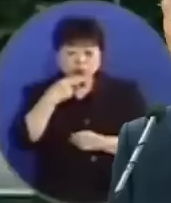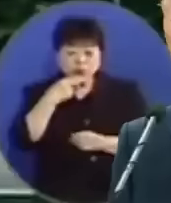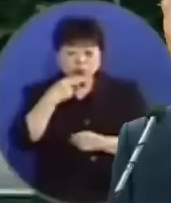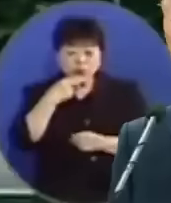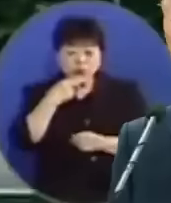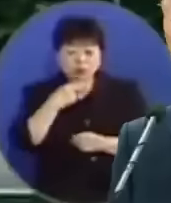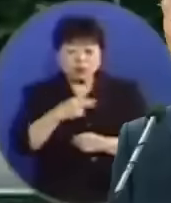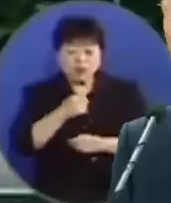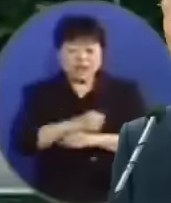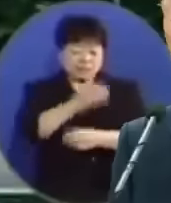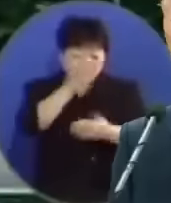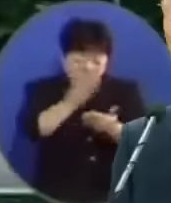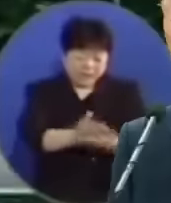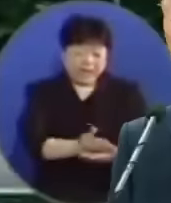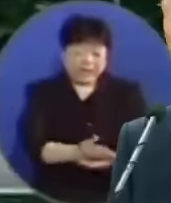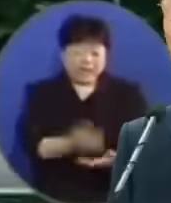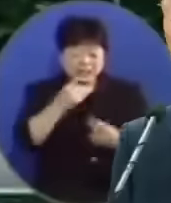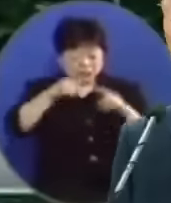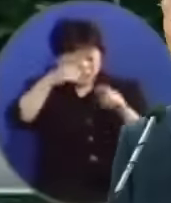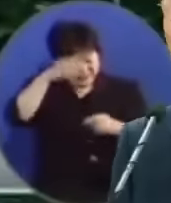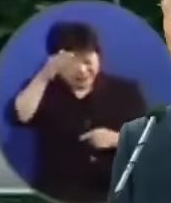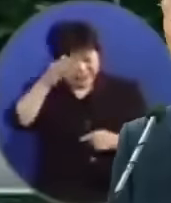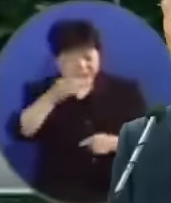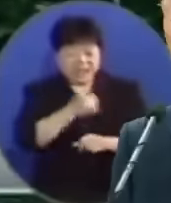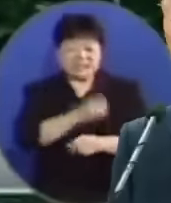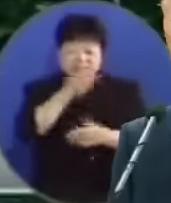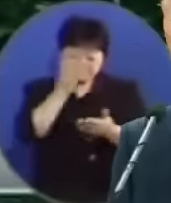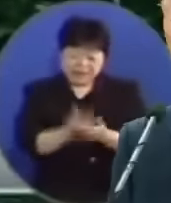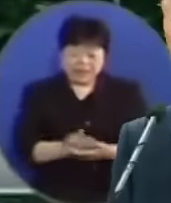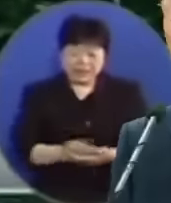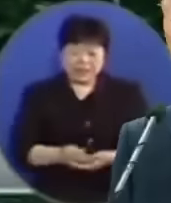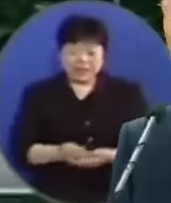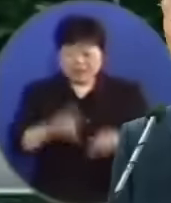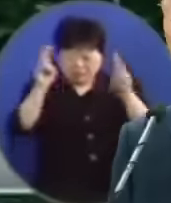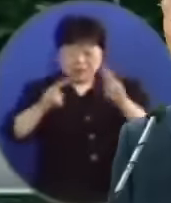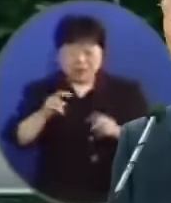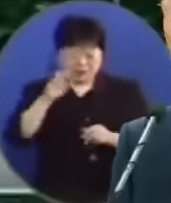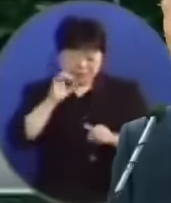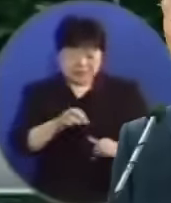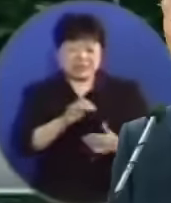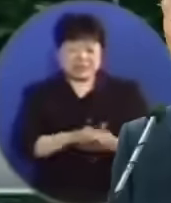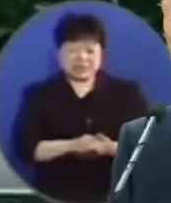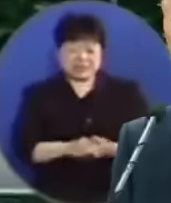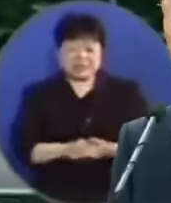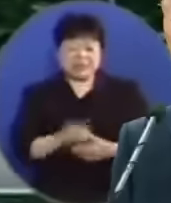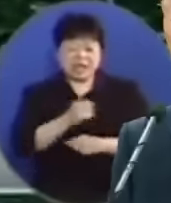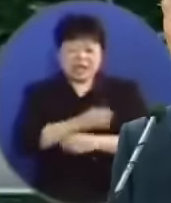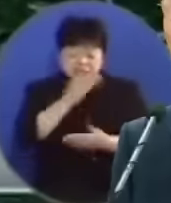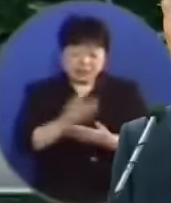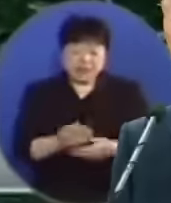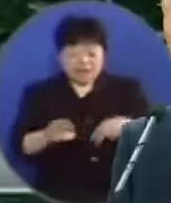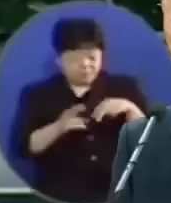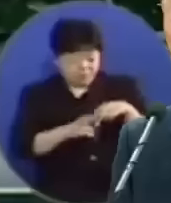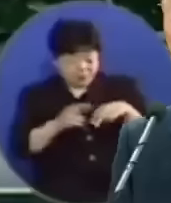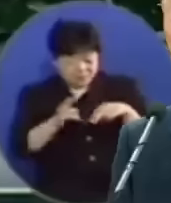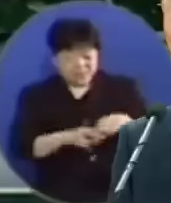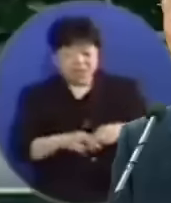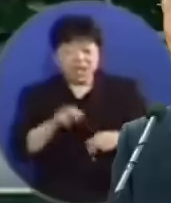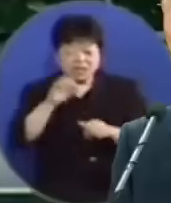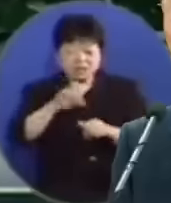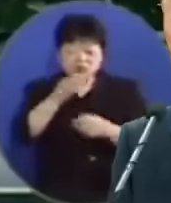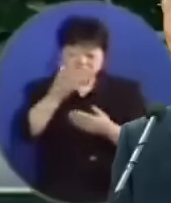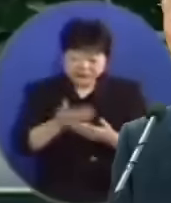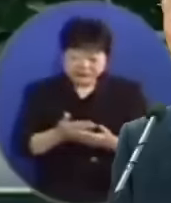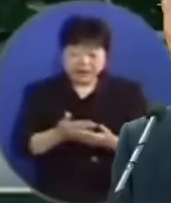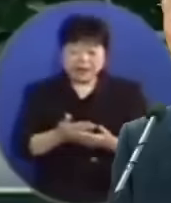늘 하지 마라 지옥 간다, 하지 마라 벼락 맞는다, 하지 마라 매 맞을 것이다, 저주 받을